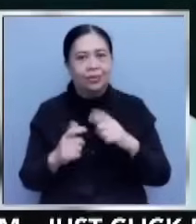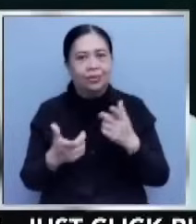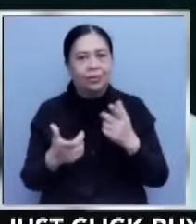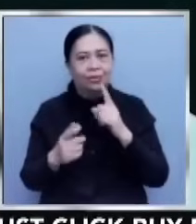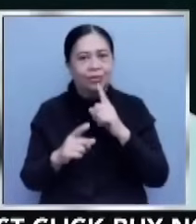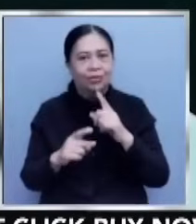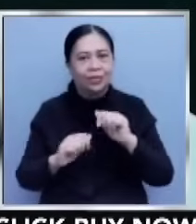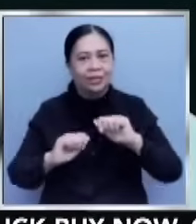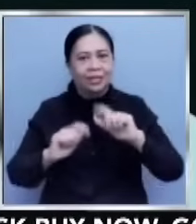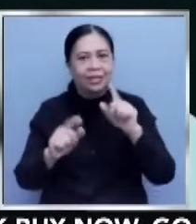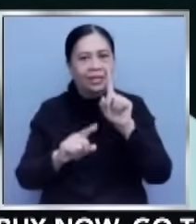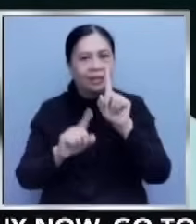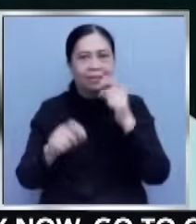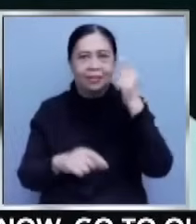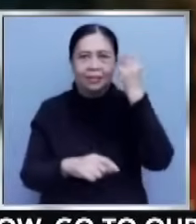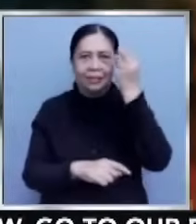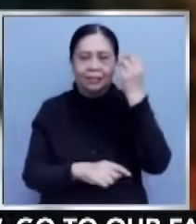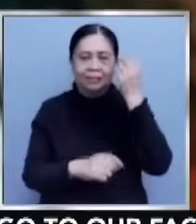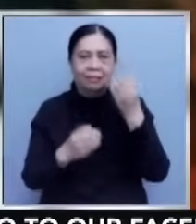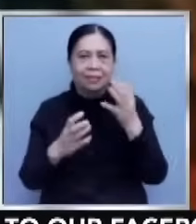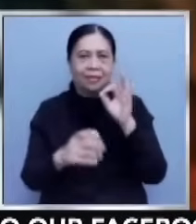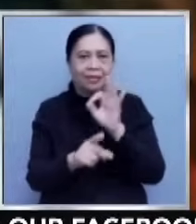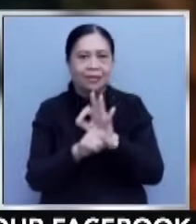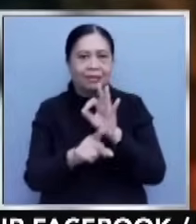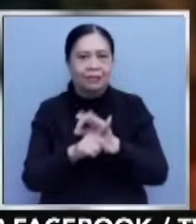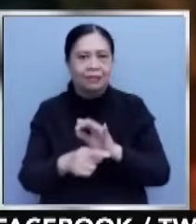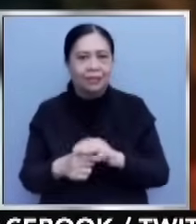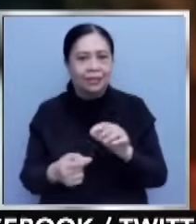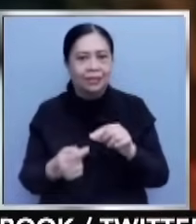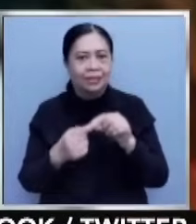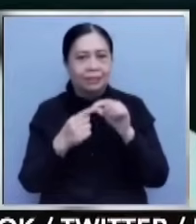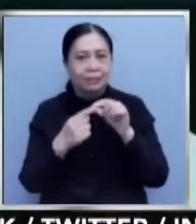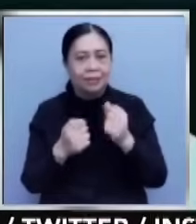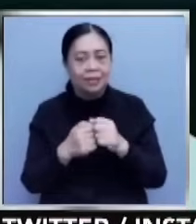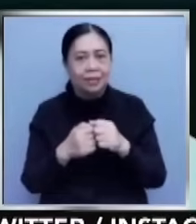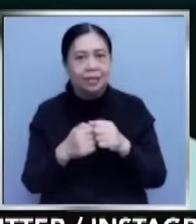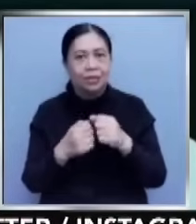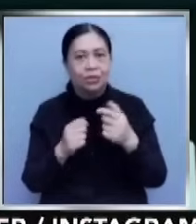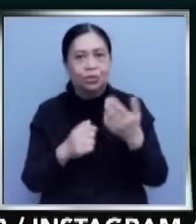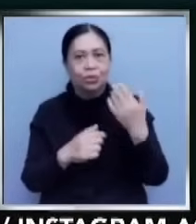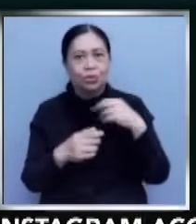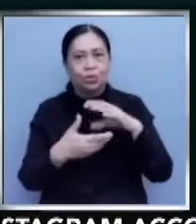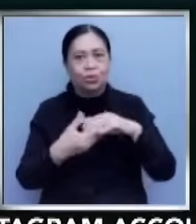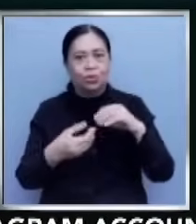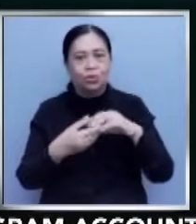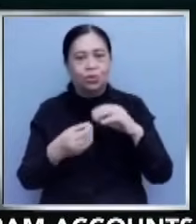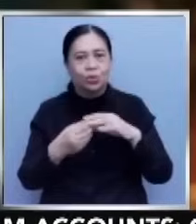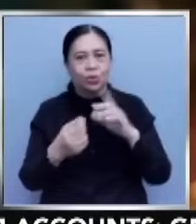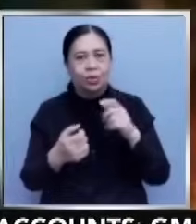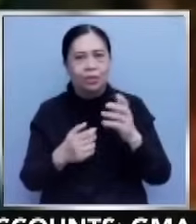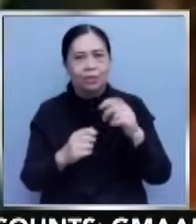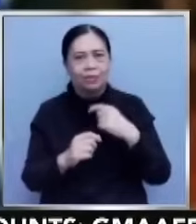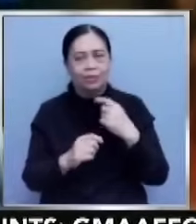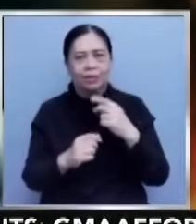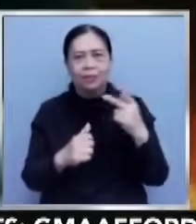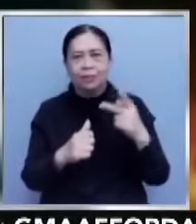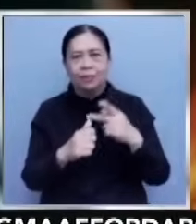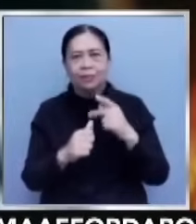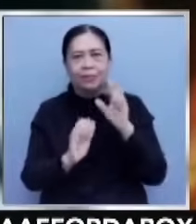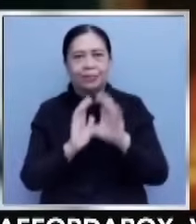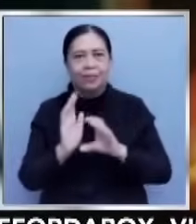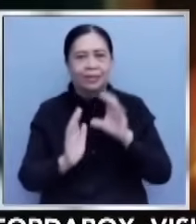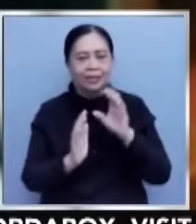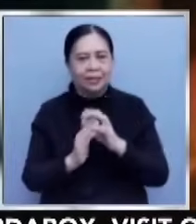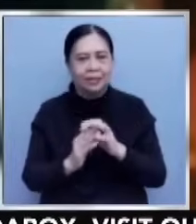tanong sa isip ng maraming fans, lalo na sa mga backstories sa buhay ng mga pangunahing karakter. Maganda dito